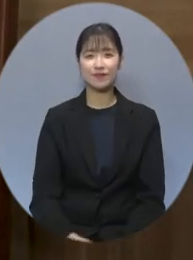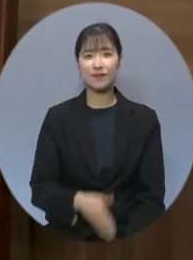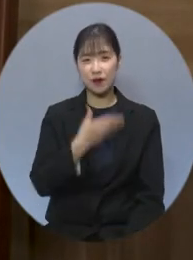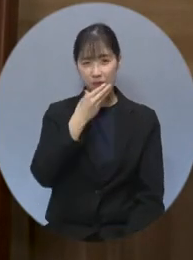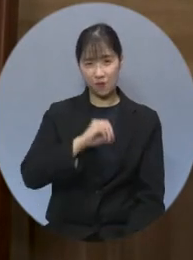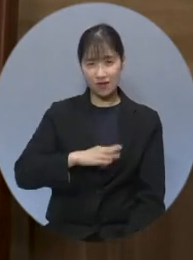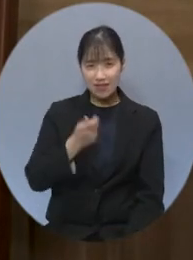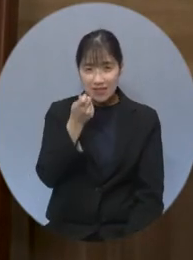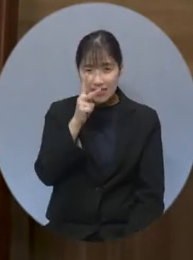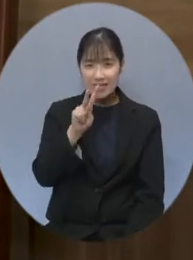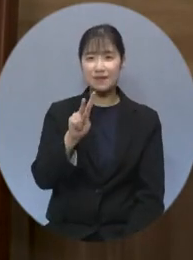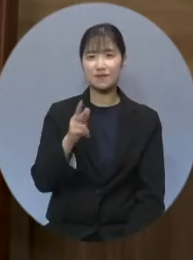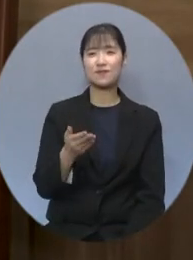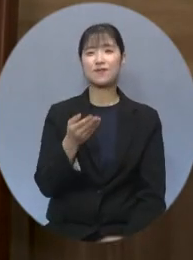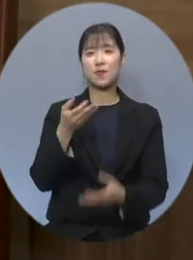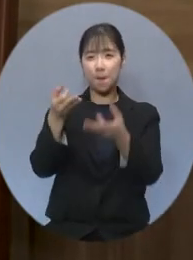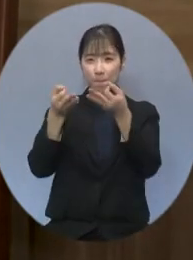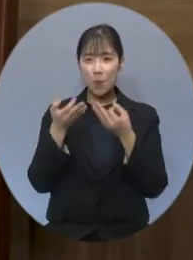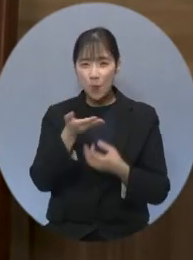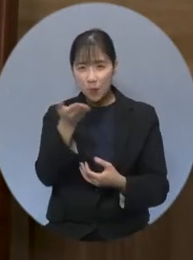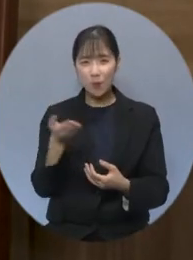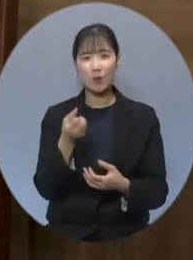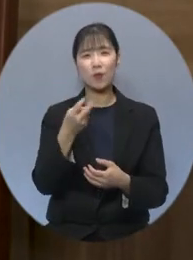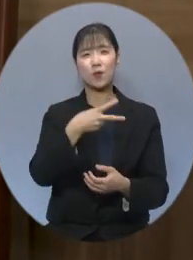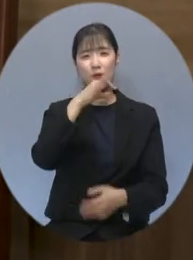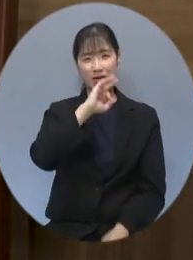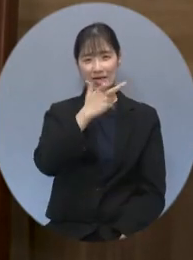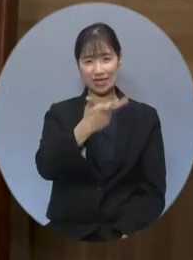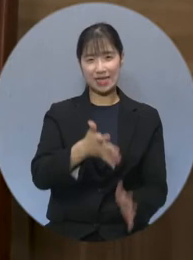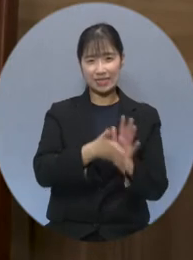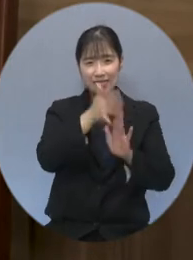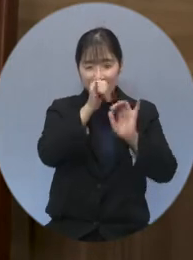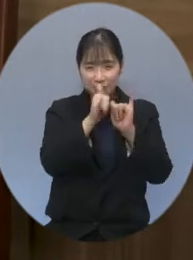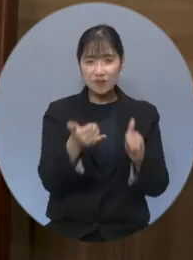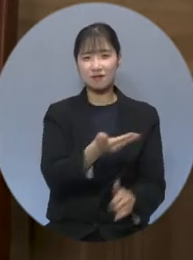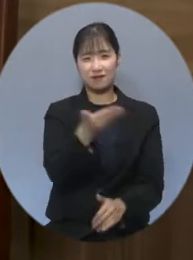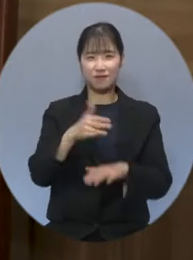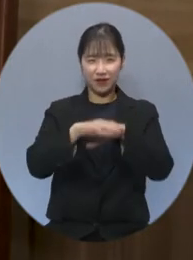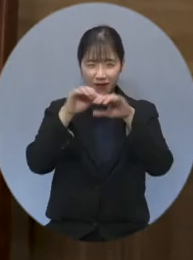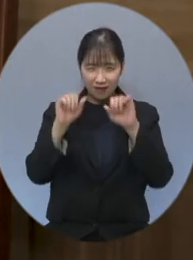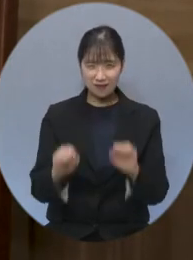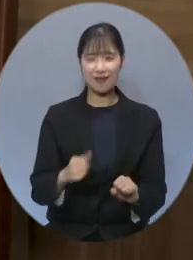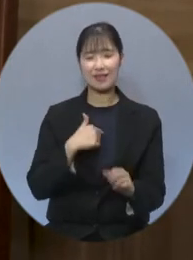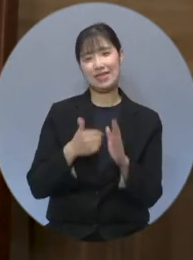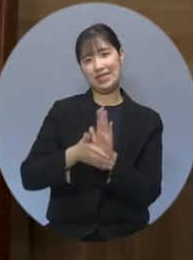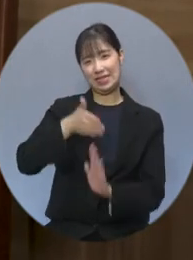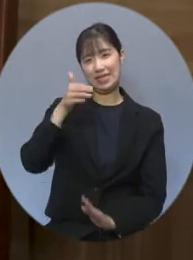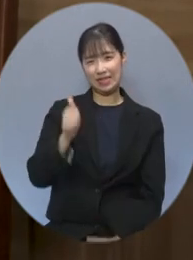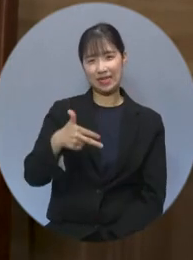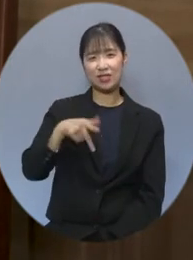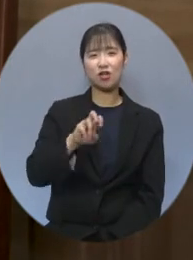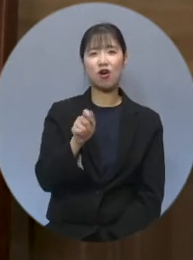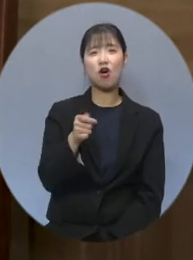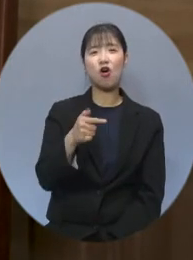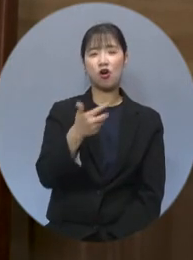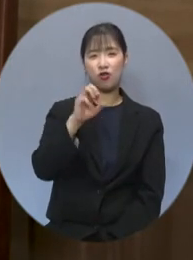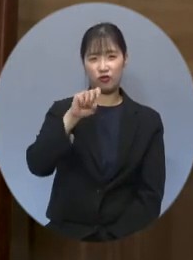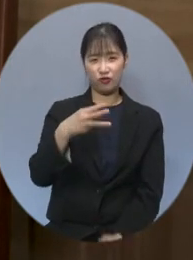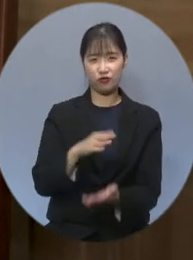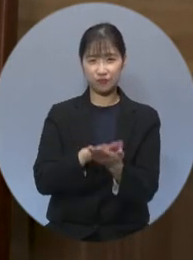복지TV 시청자 여러분 그리고 익산 시민 여러분 안녕하십니까? 익산시장 정원일입니다.